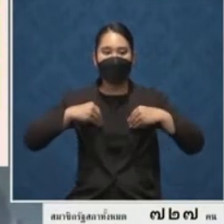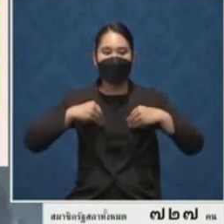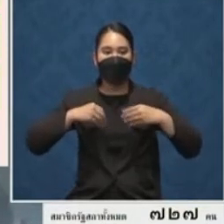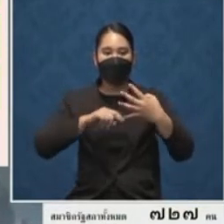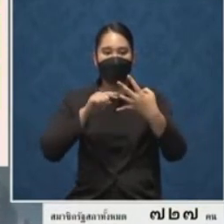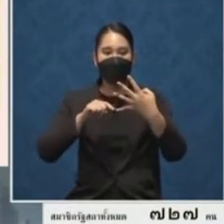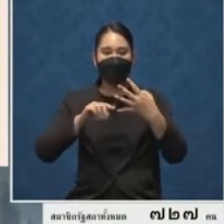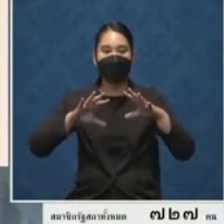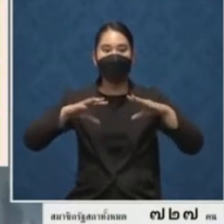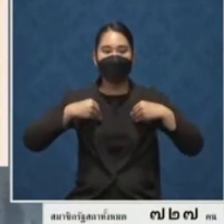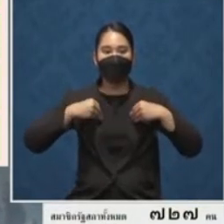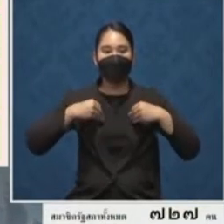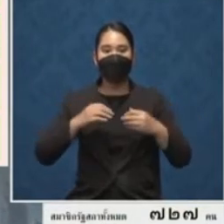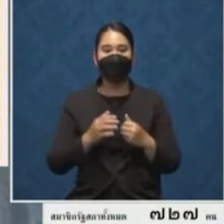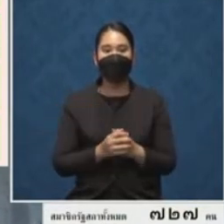การครับ